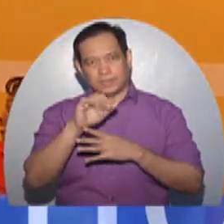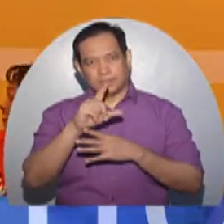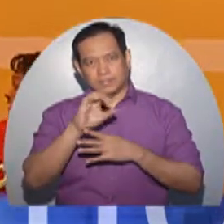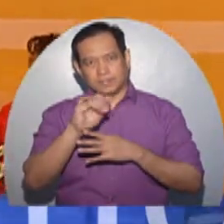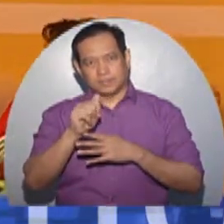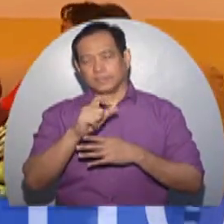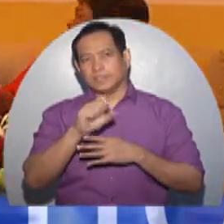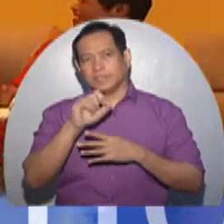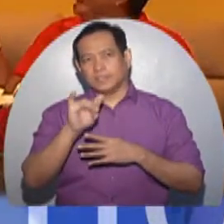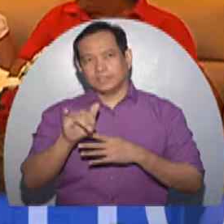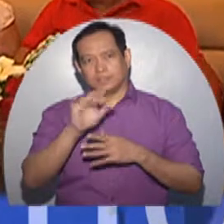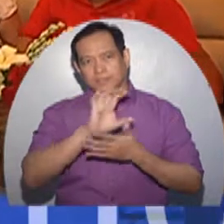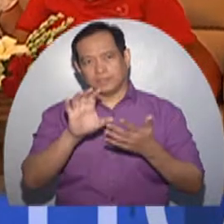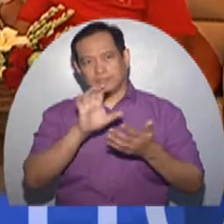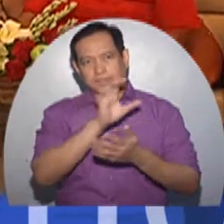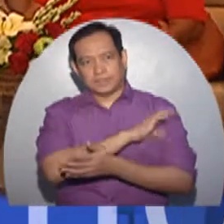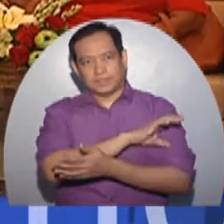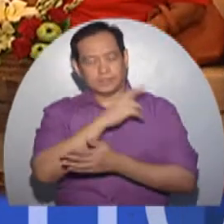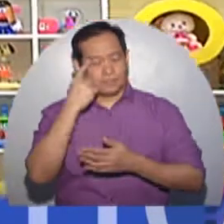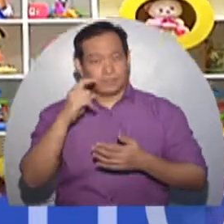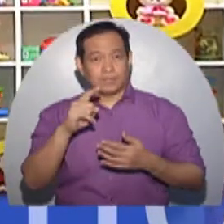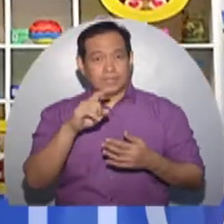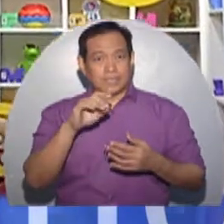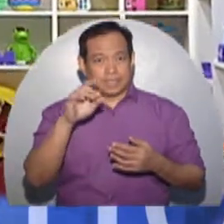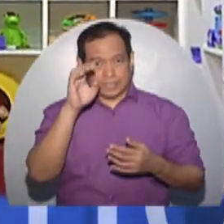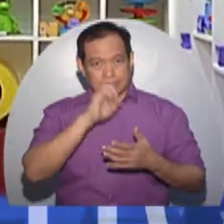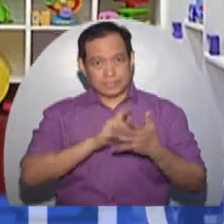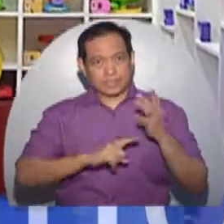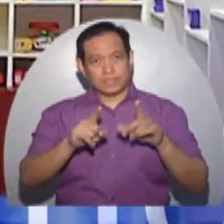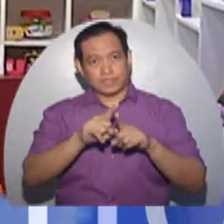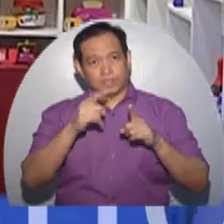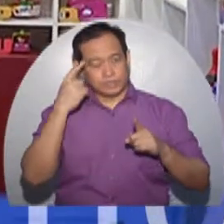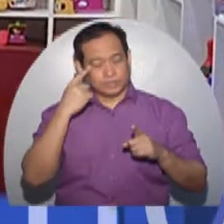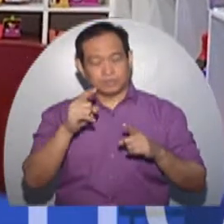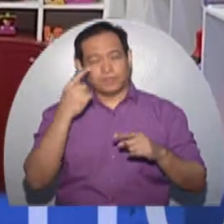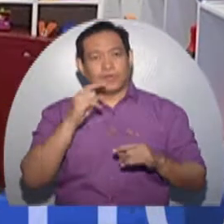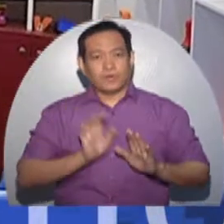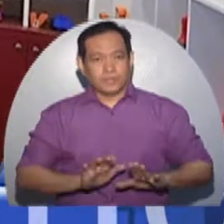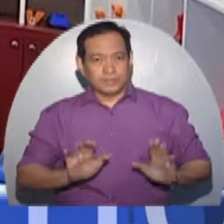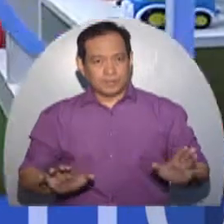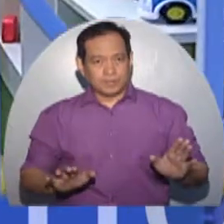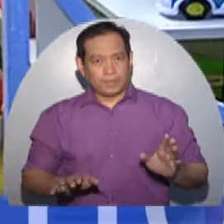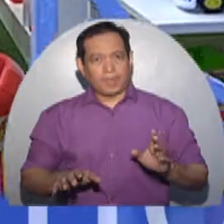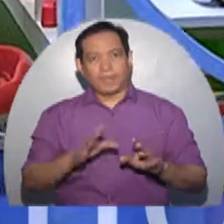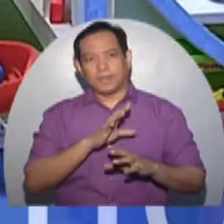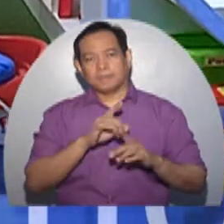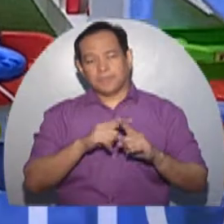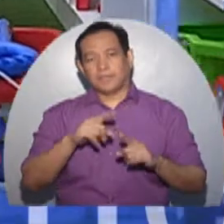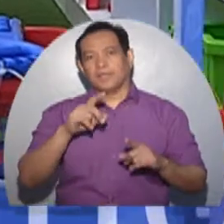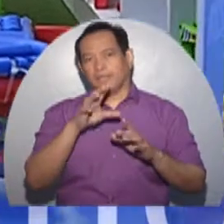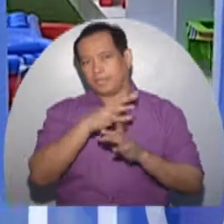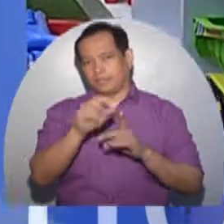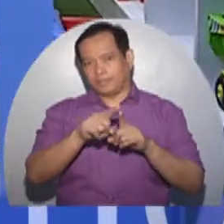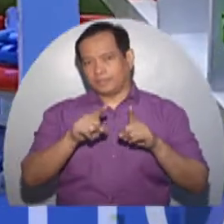Felicidad Sea Wellness Center for Elderly, at Felicidad Sea Center for Children, at PhilHealth